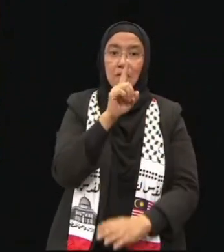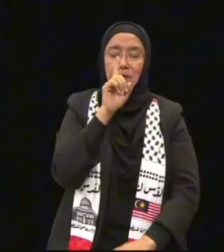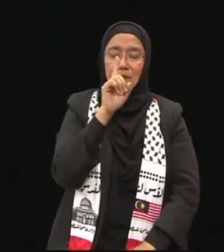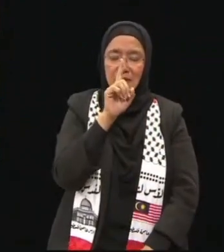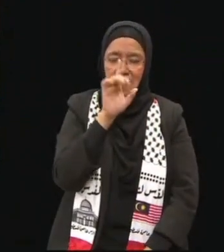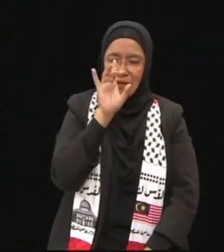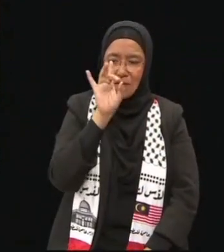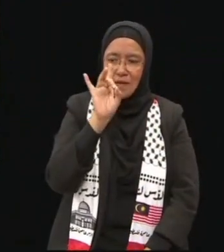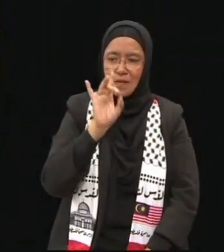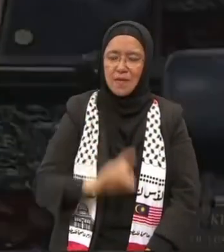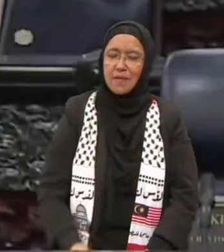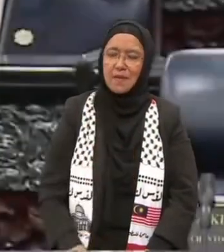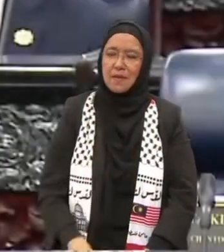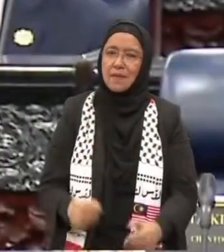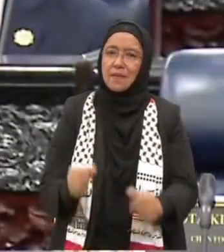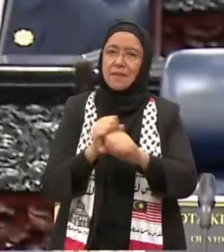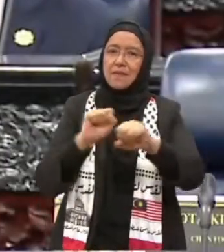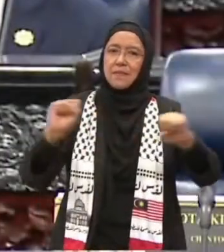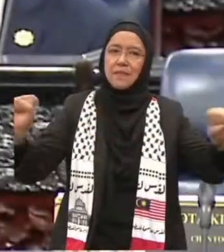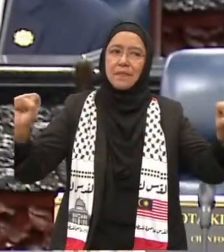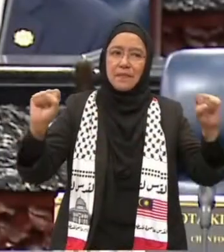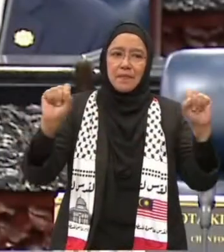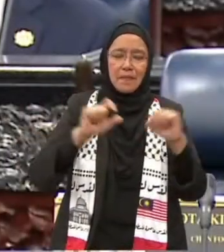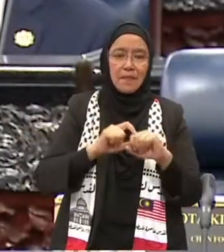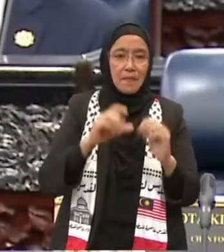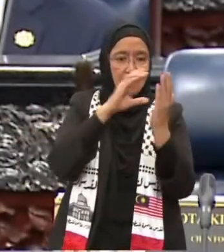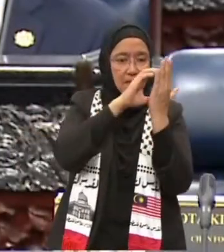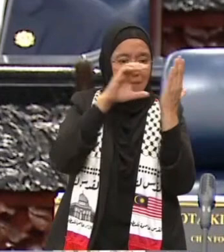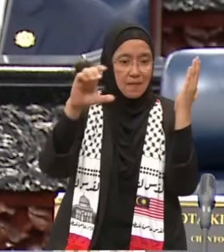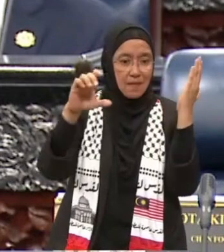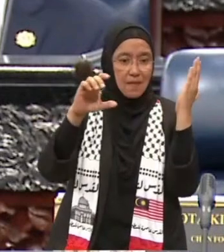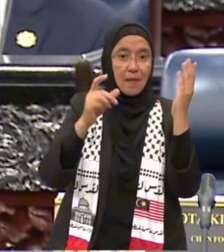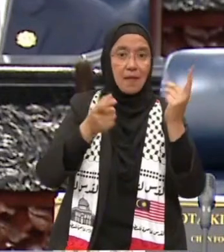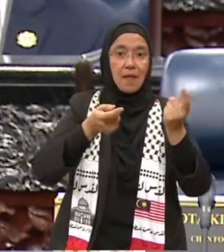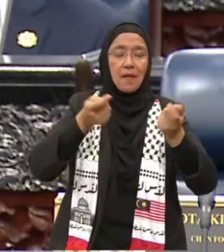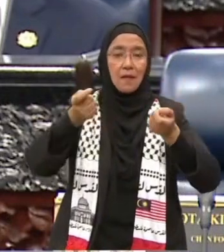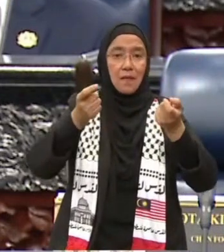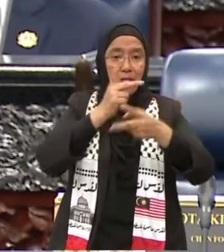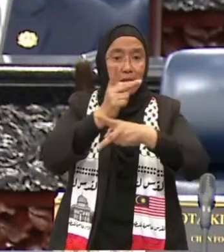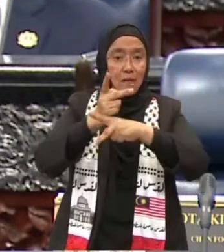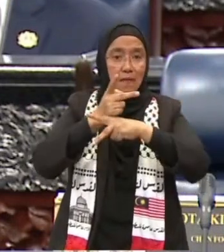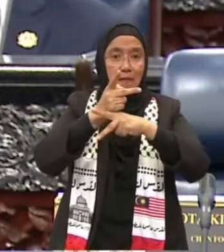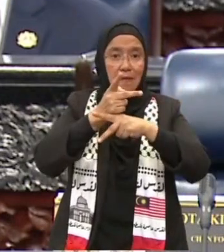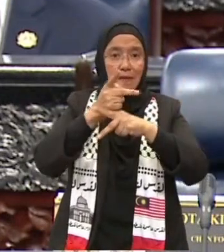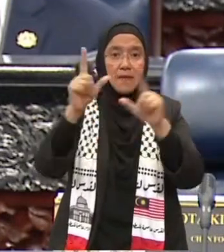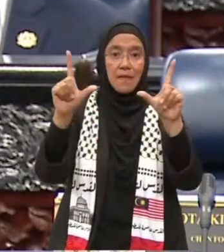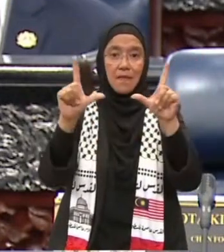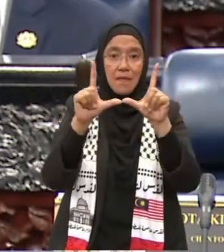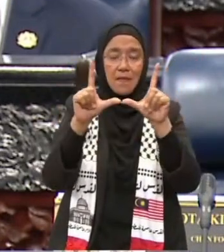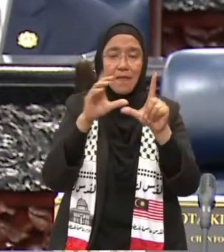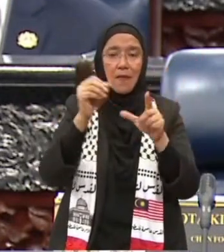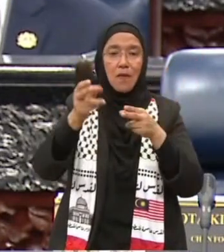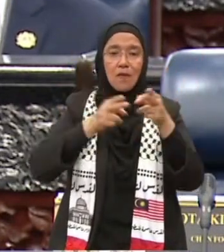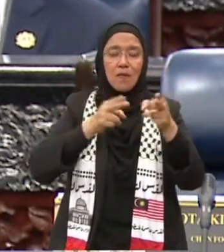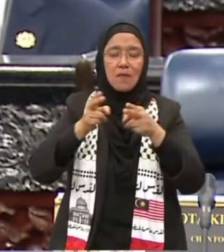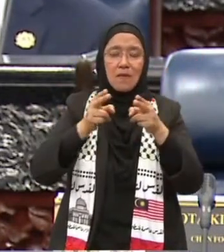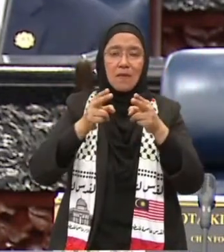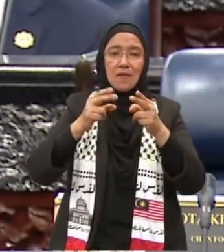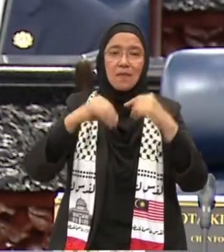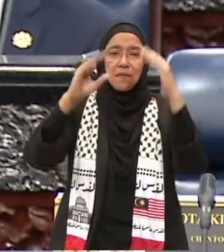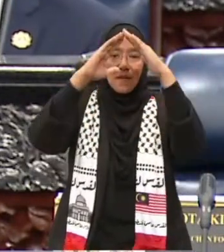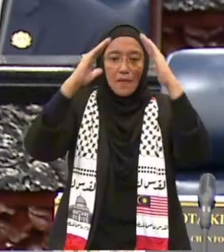118 menyediakan peruntukan bagi kawalan dan pelesenan urusan pemajuan perumahan di Semenanjung